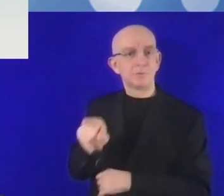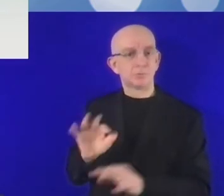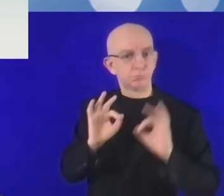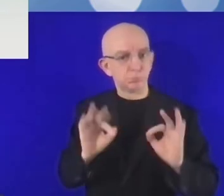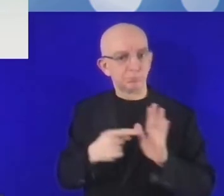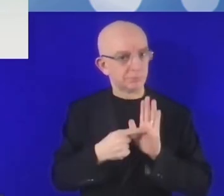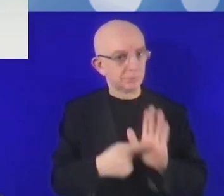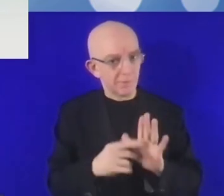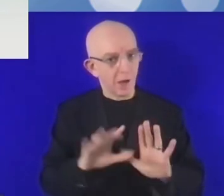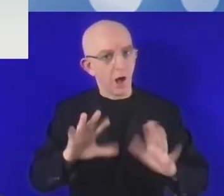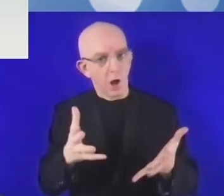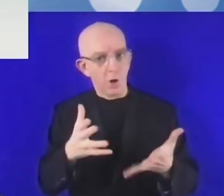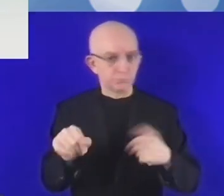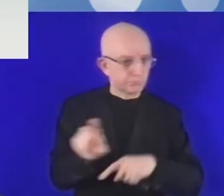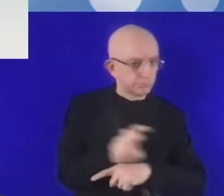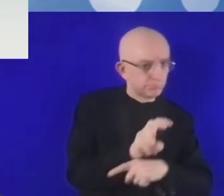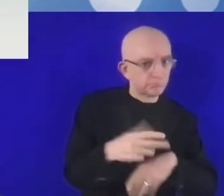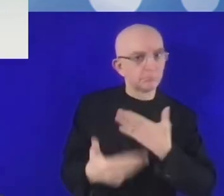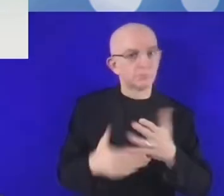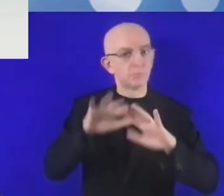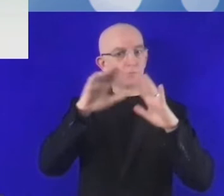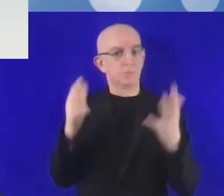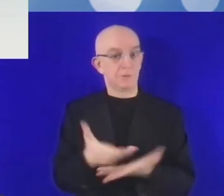essaie de s'adapter à un monde en perpétuel changement.